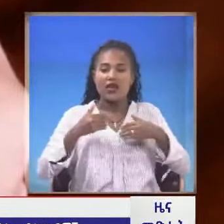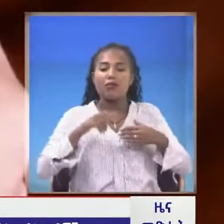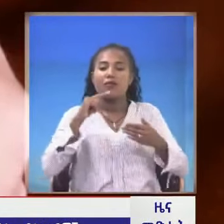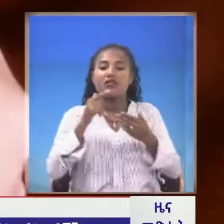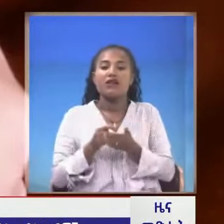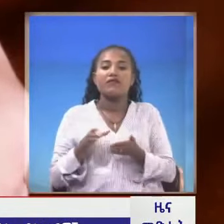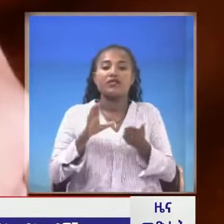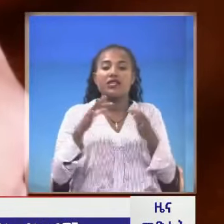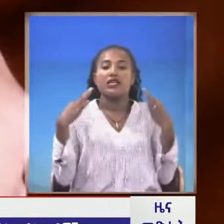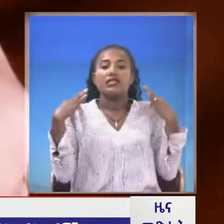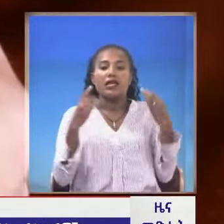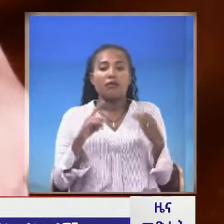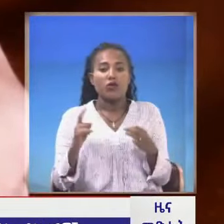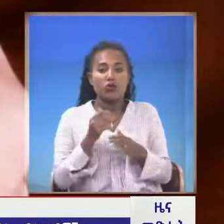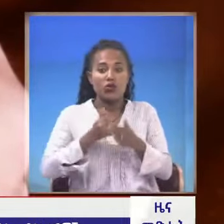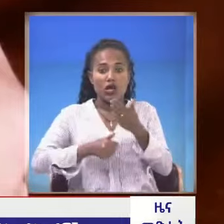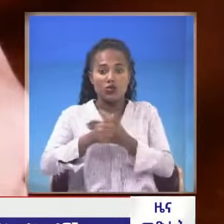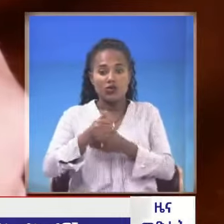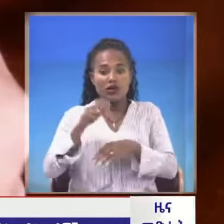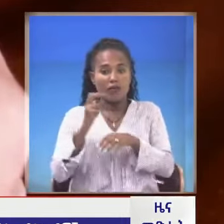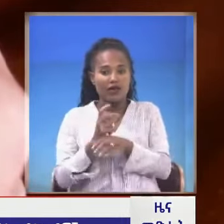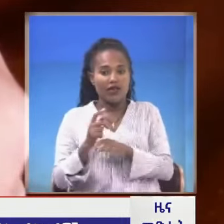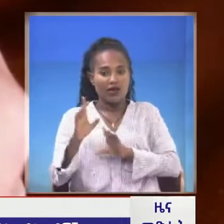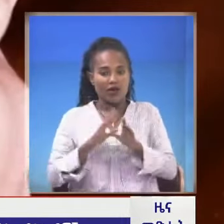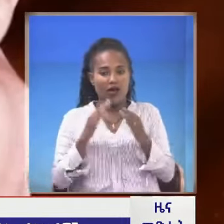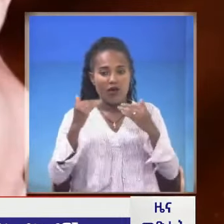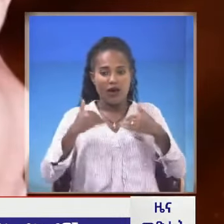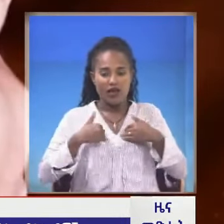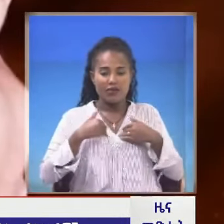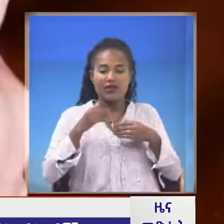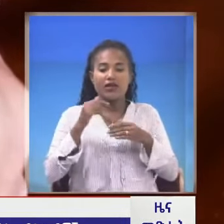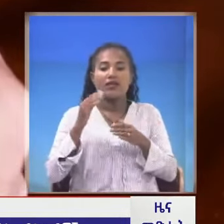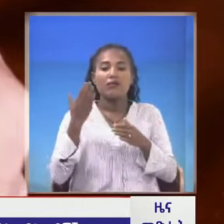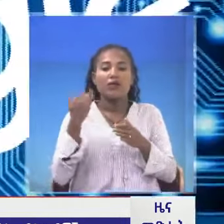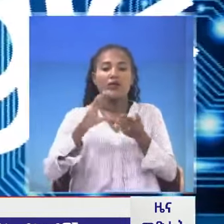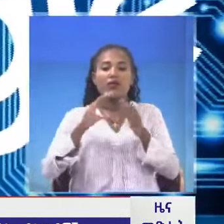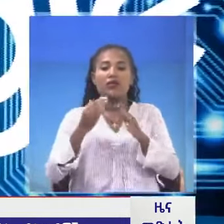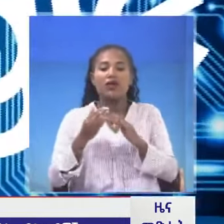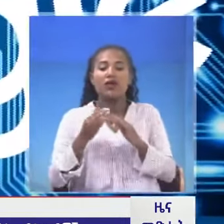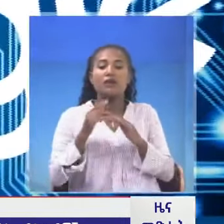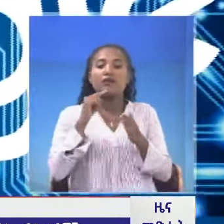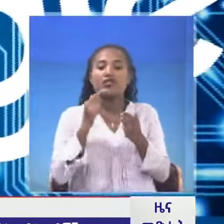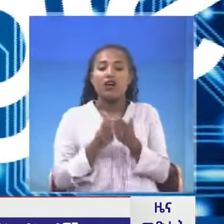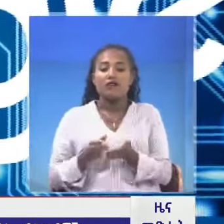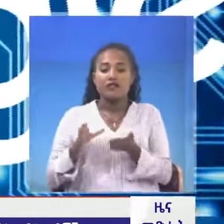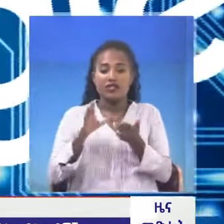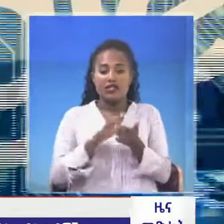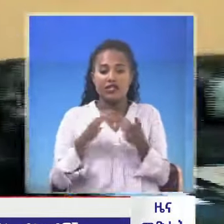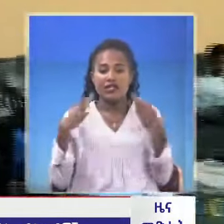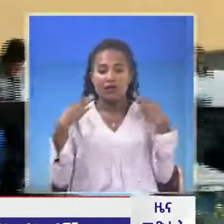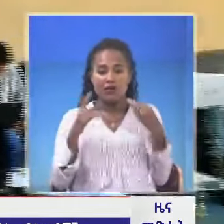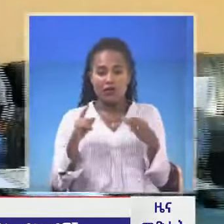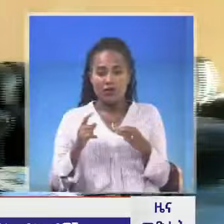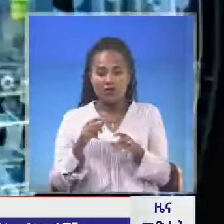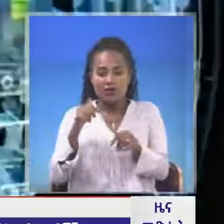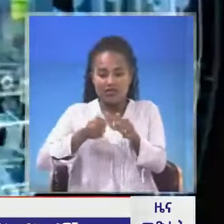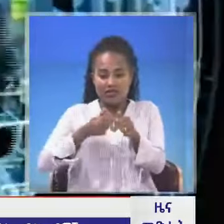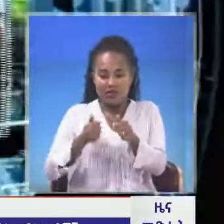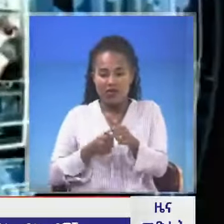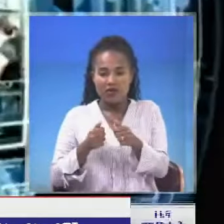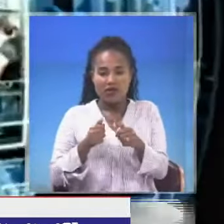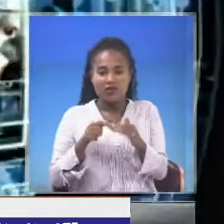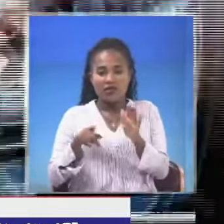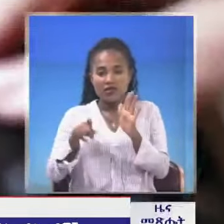ፍሰት ጤናማ ለመሆን ጉዳቱን ይከፋ ያደርገዋል። አሁን ካለንበት ነባራዊ ሁኔታ አንጻርም የመረጃ ፍሰት ጤናማ ለመሆን የሚያስከትለውን አሉታዊ